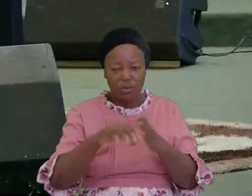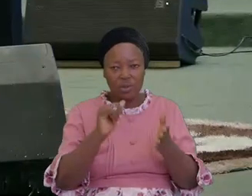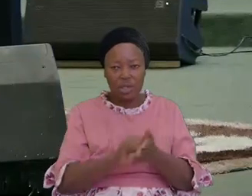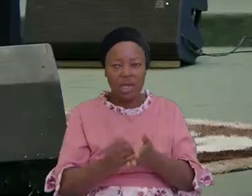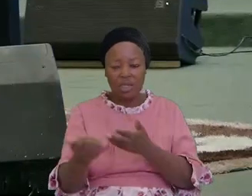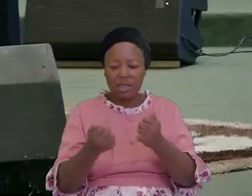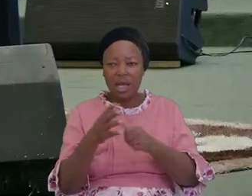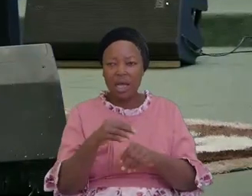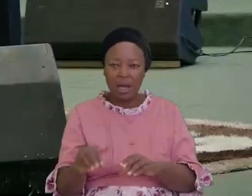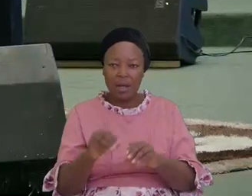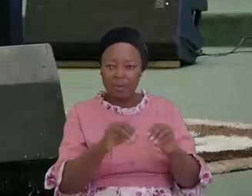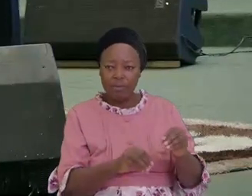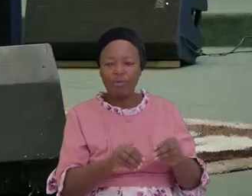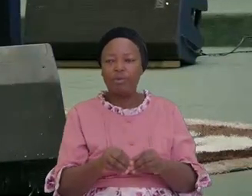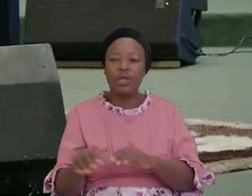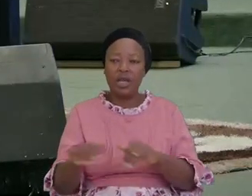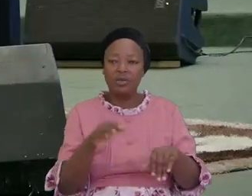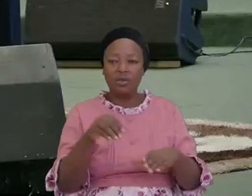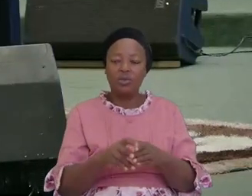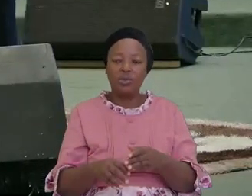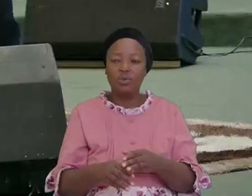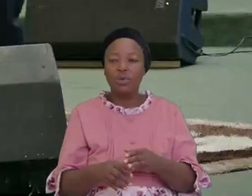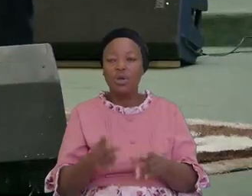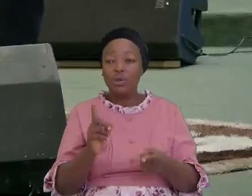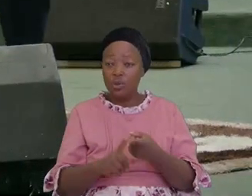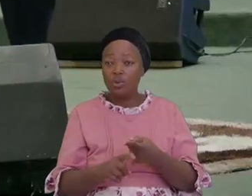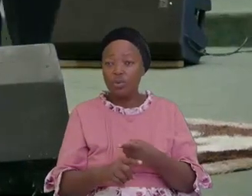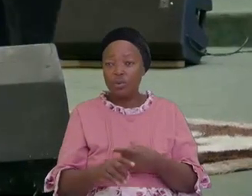mettre l'action à ses intentions.